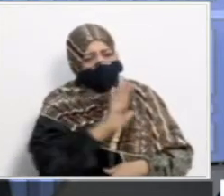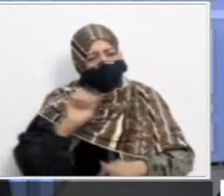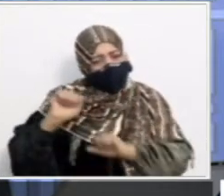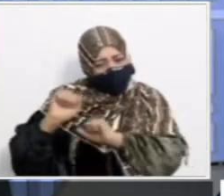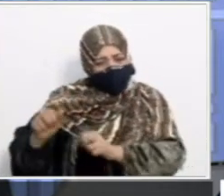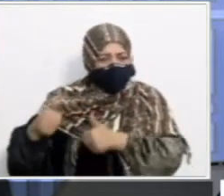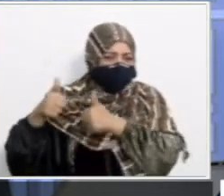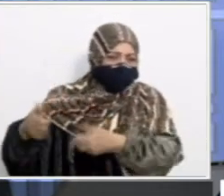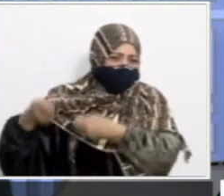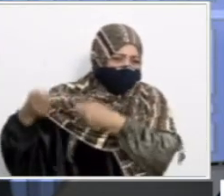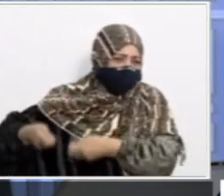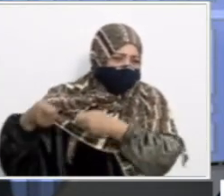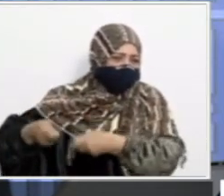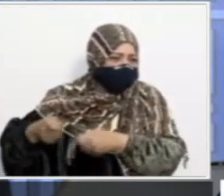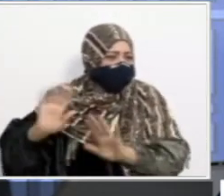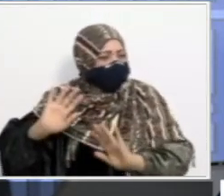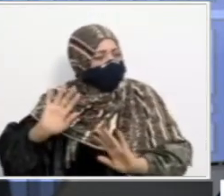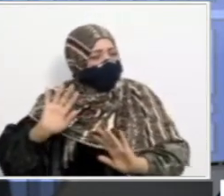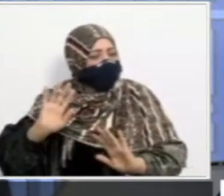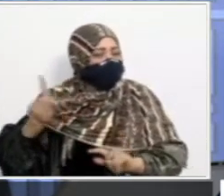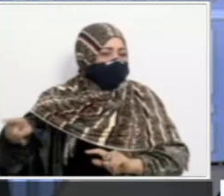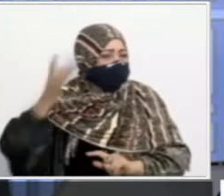وإذا أردت ألا تعطيه فلا بأس.